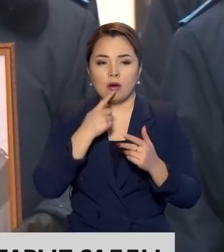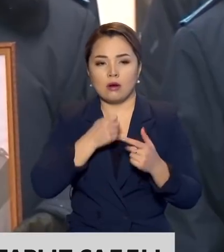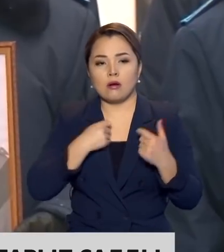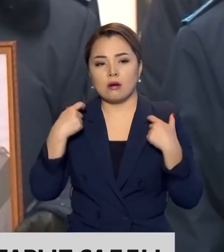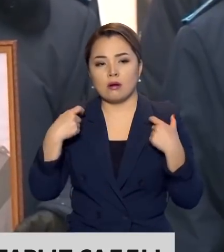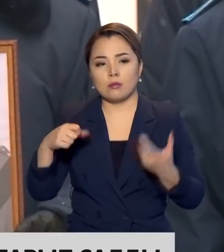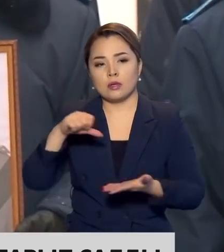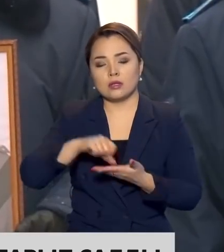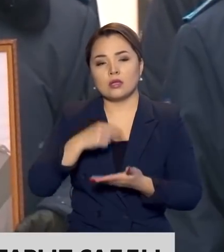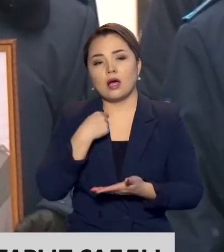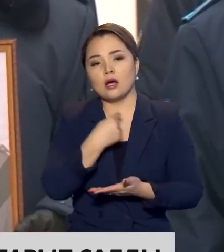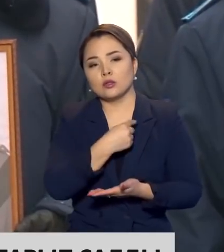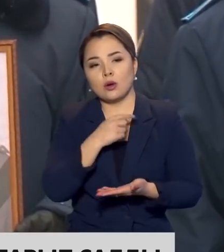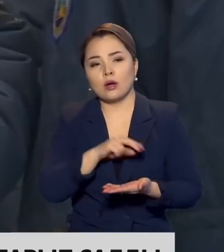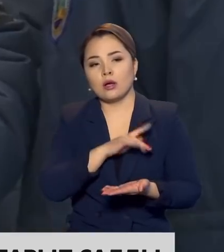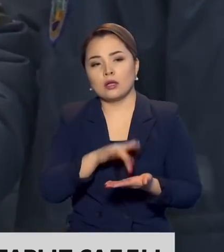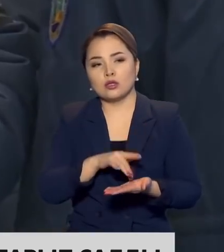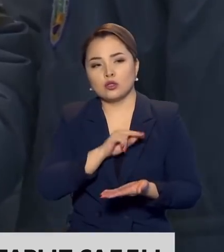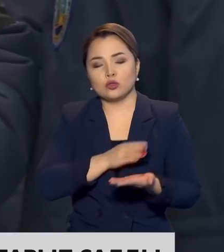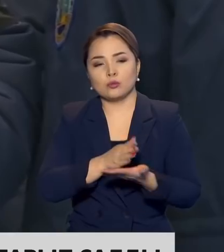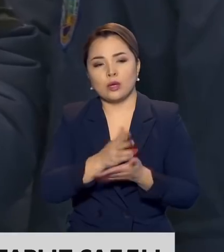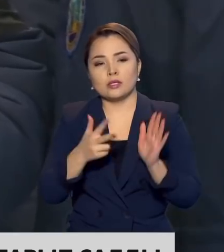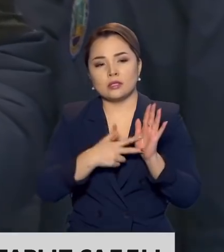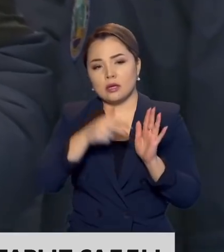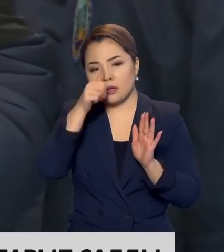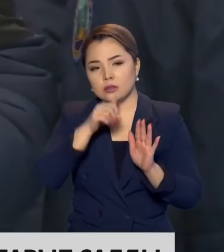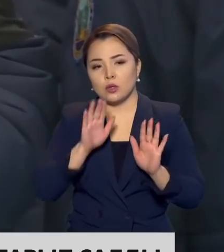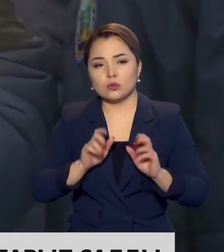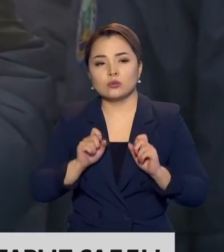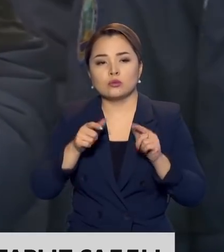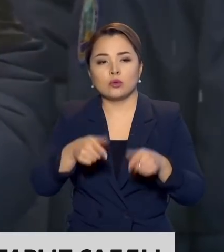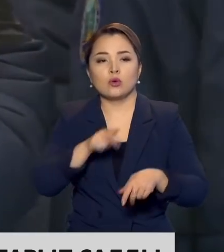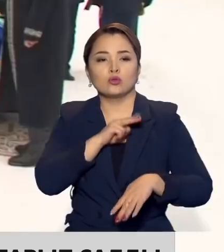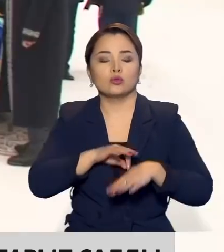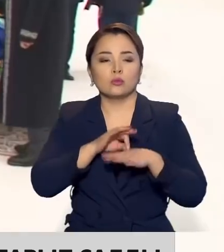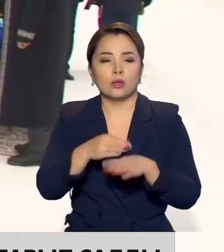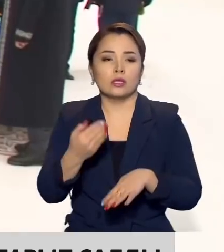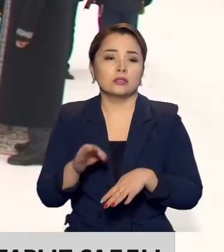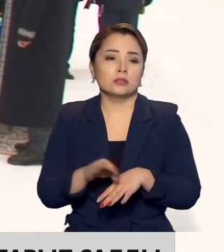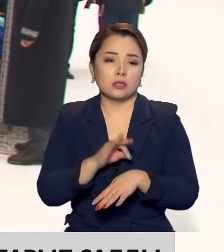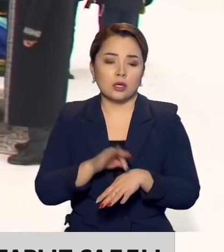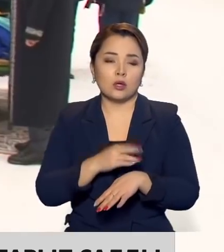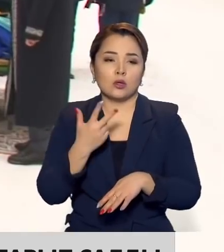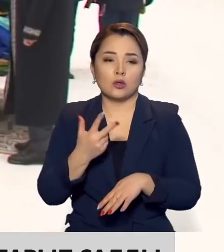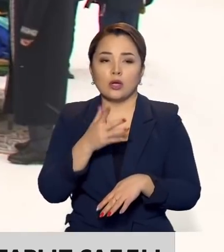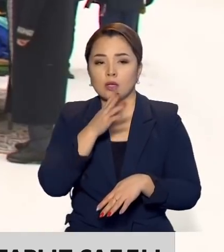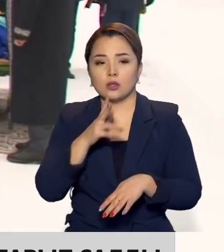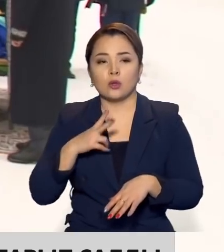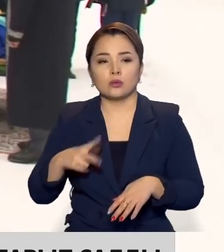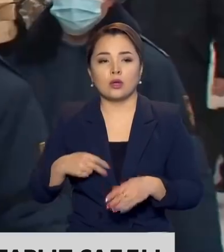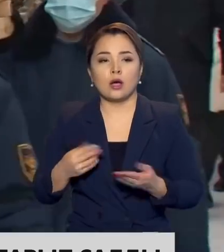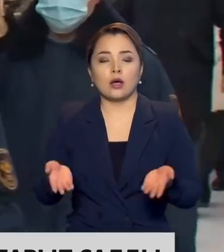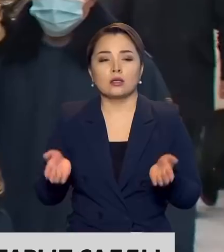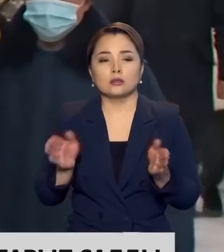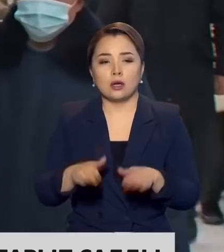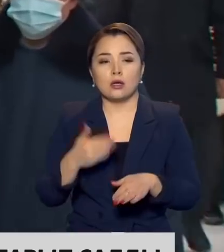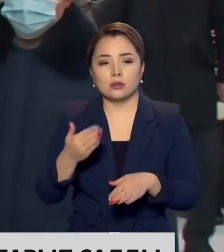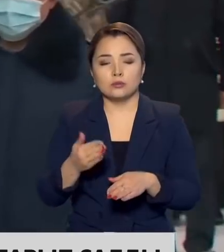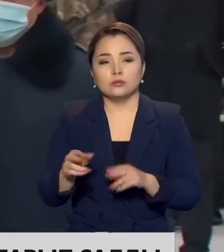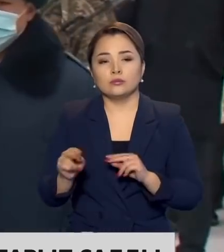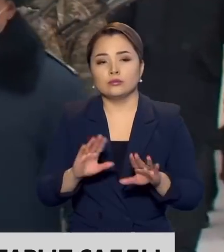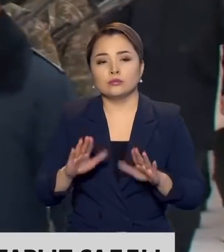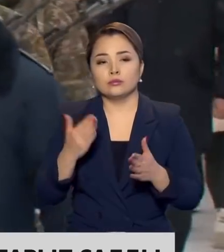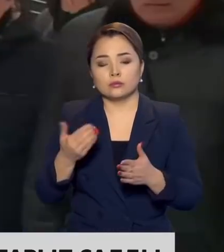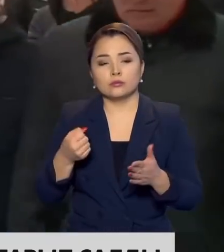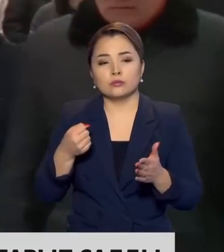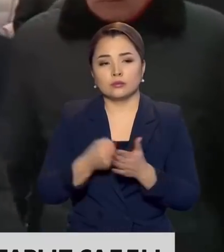Әділ Талдықорғандағы қызметке осыдан 8 ай бұрын ғана кіріскен. Оның артында жары мен 3 жастағы қызы қалды. Ажал құштырған